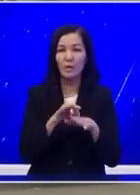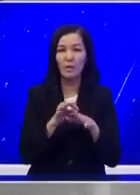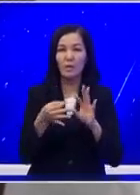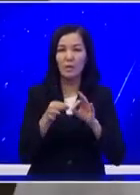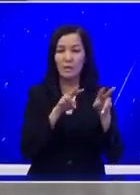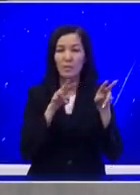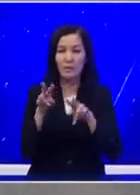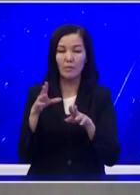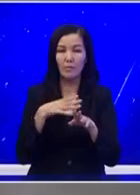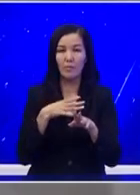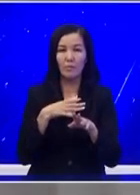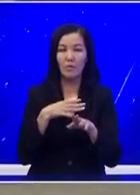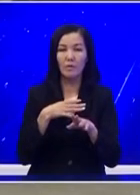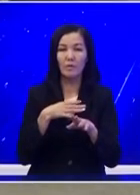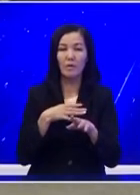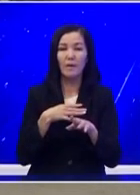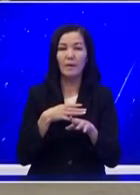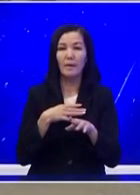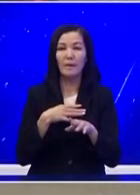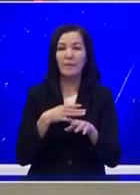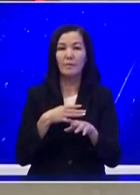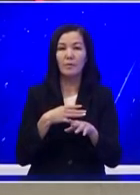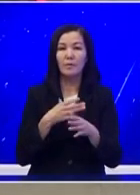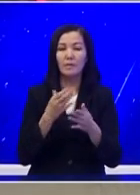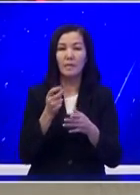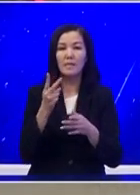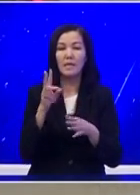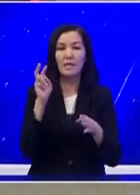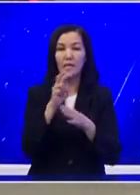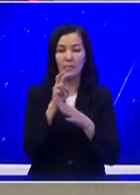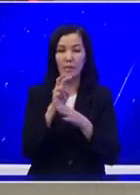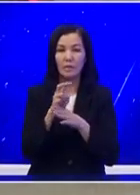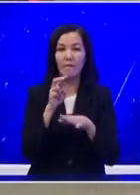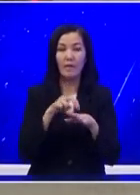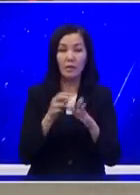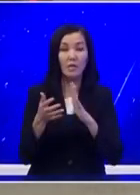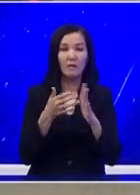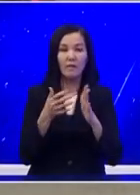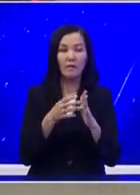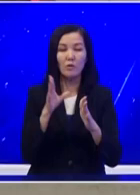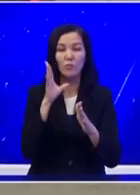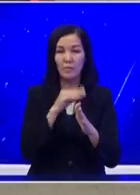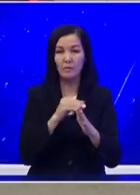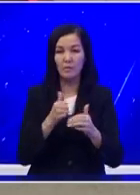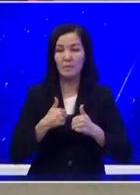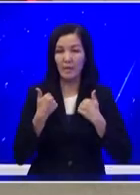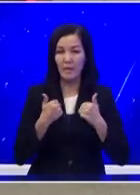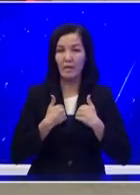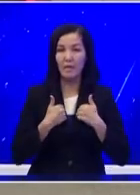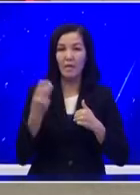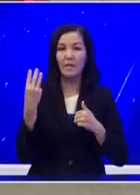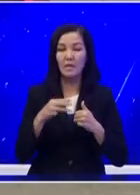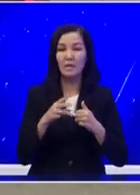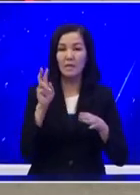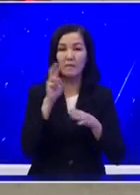нашим наблюдением. К одному и тому же пациенту порой выезжаем по несколько раз. Да, врачей не хватает, но мы справляемся. В день бывает до 30